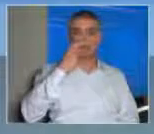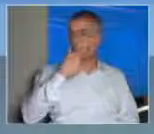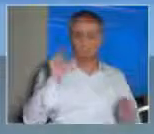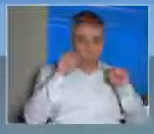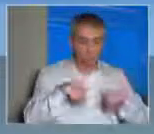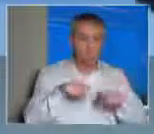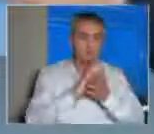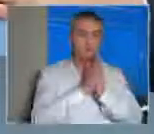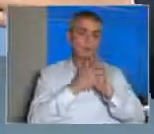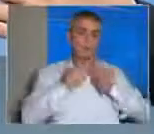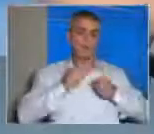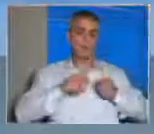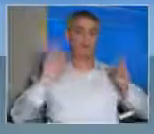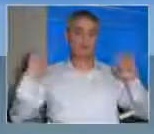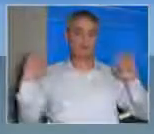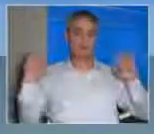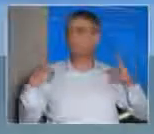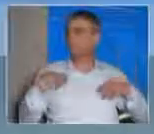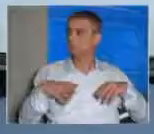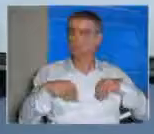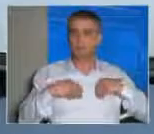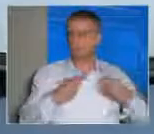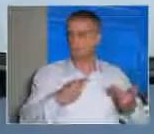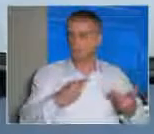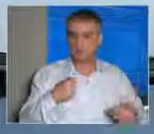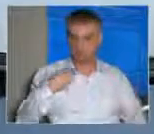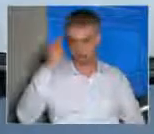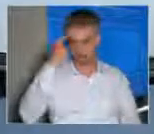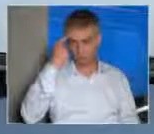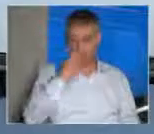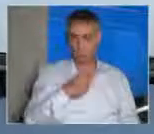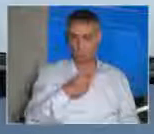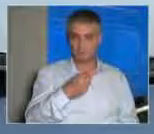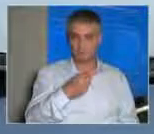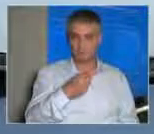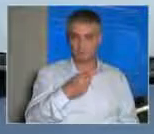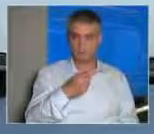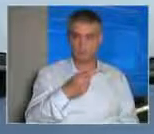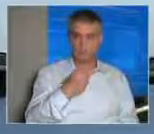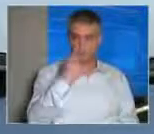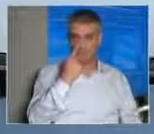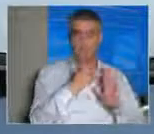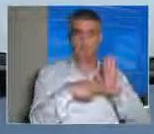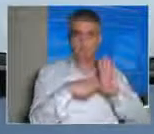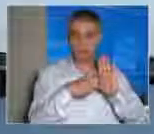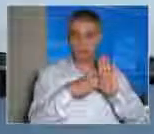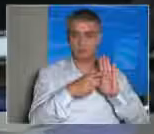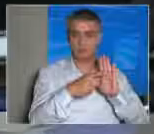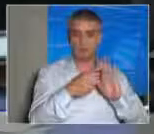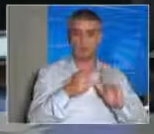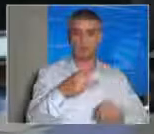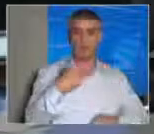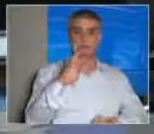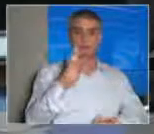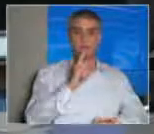לכאן, והם נהיו חברי כנסת. קודם כל, אני מאוד מסכימה איתך, אני חושבת שראיתם ככה בתמונות שהעברתם את בני